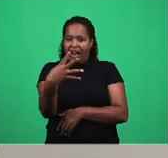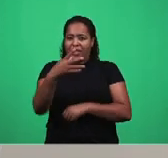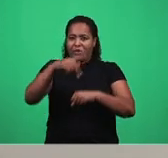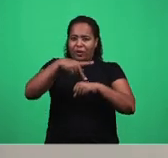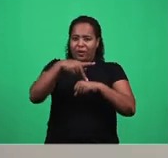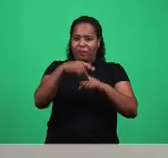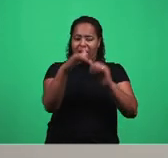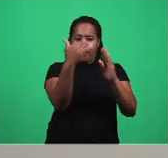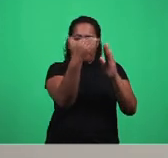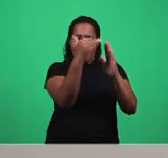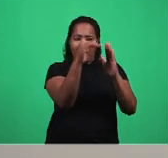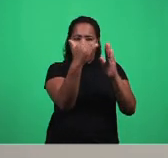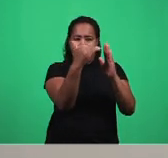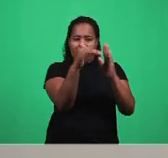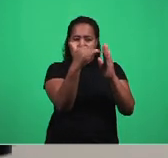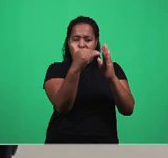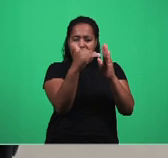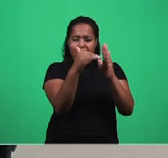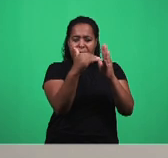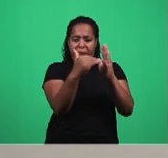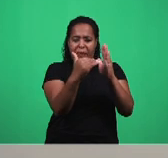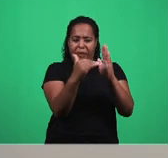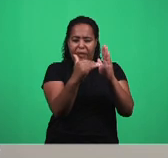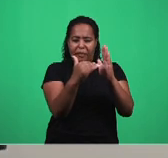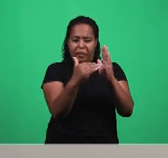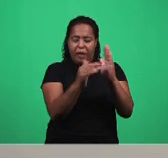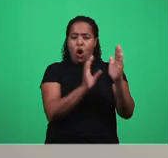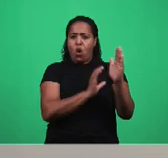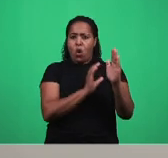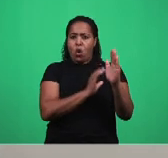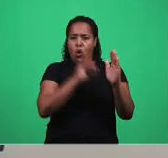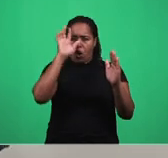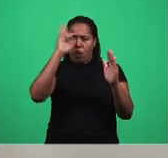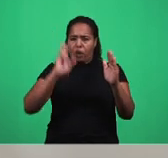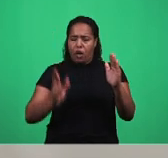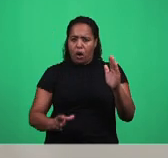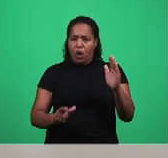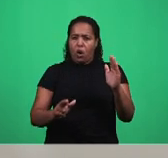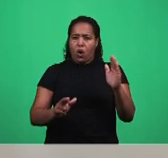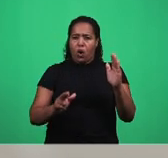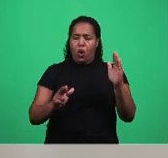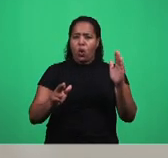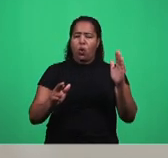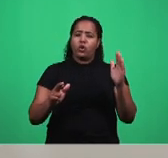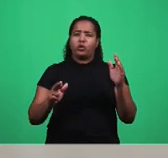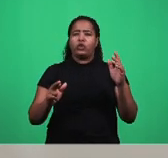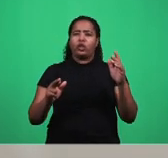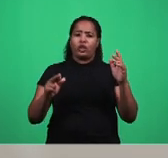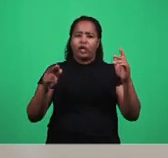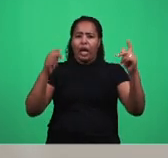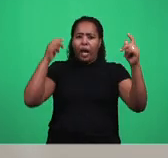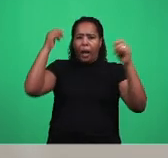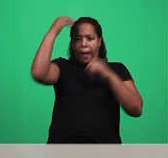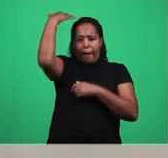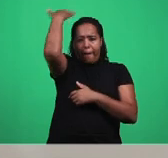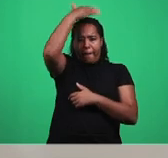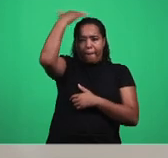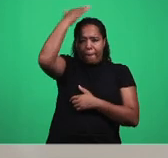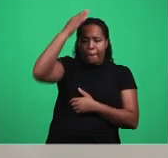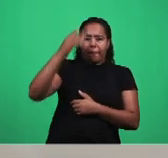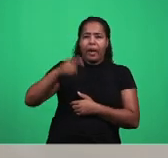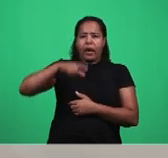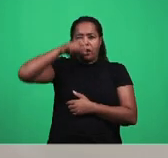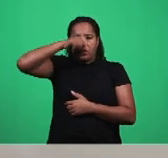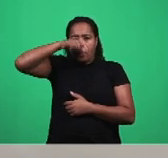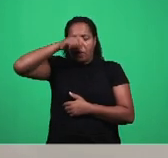Colombie, Russie, Mexique, République dominicaine, Portugal, Pérou, Panama, Italie, Angleterre,